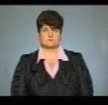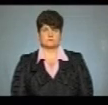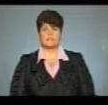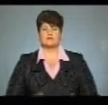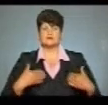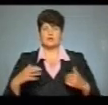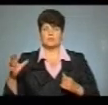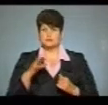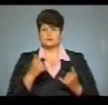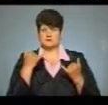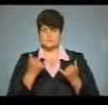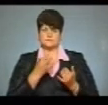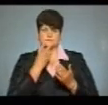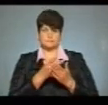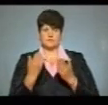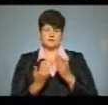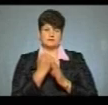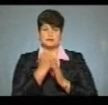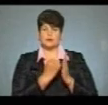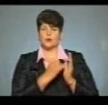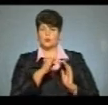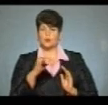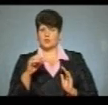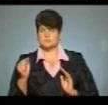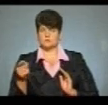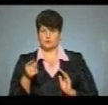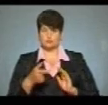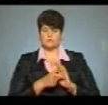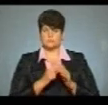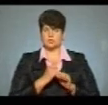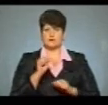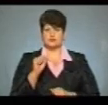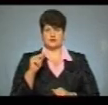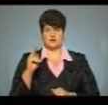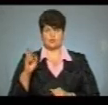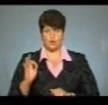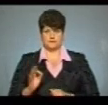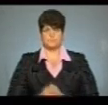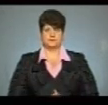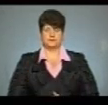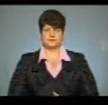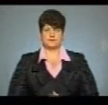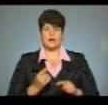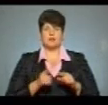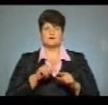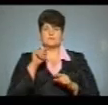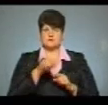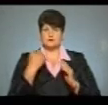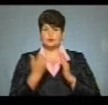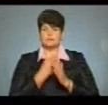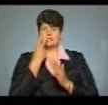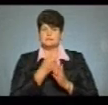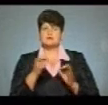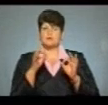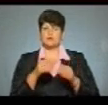Вітаю усіх, хто зараз з нами. Новини в ефірі телеканалу ЮА Тернопіль. У студії для вас працює Анастасія Чечко. І у цьому випуску дивіться про